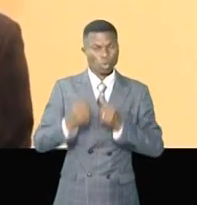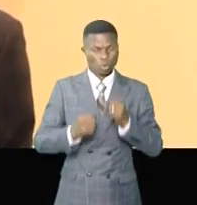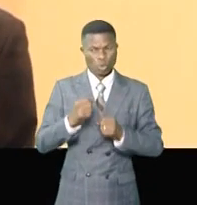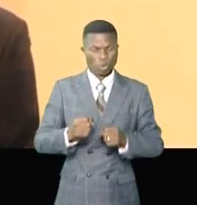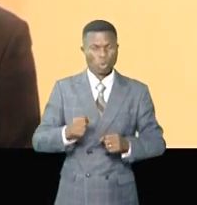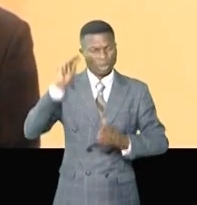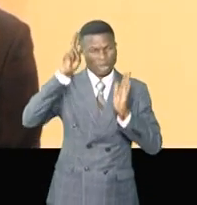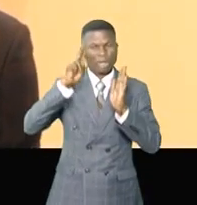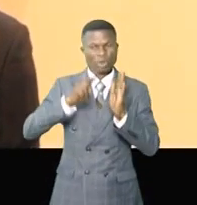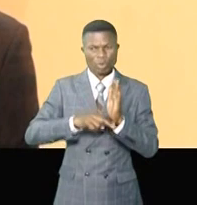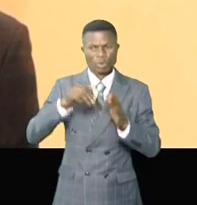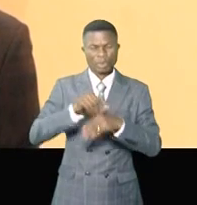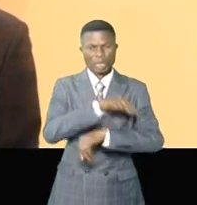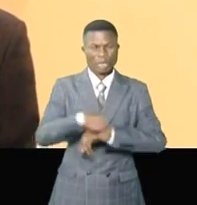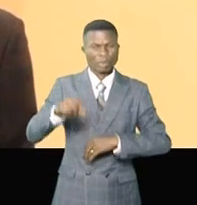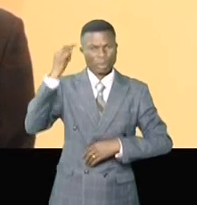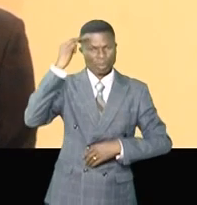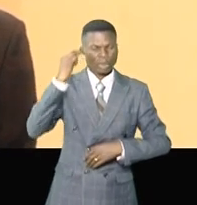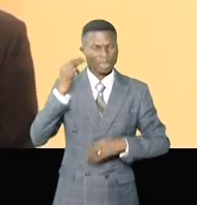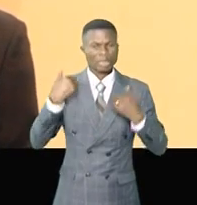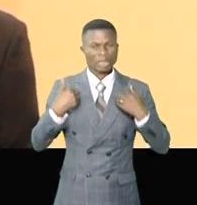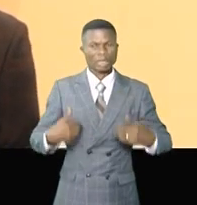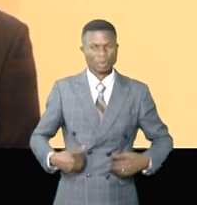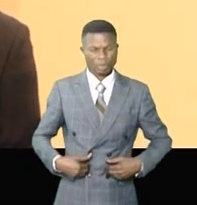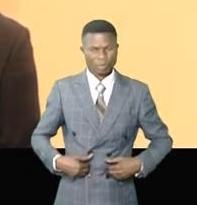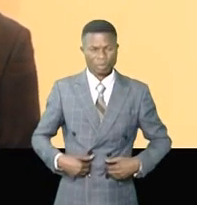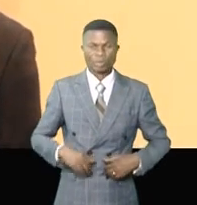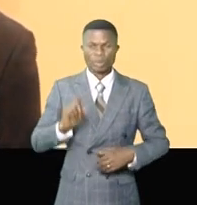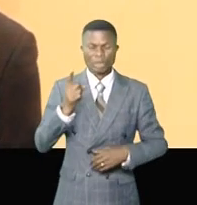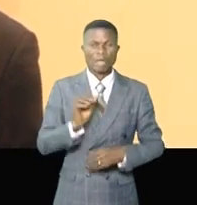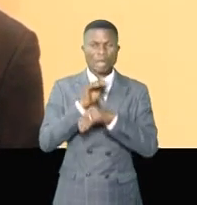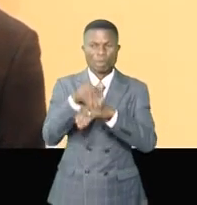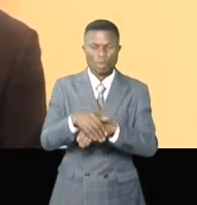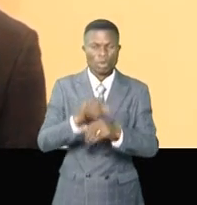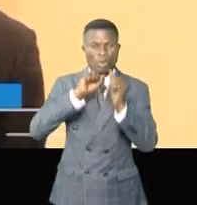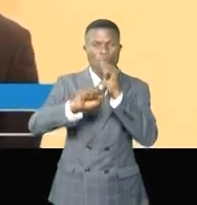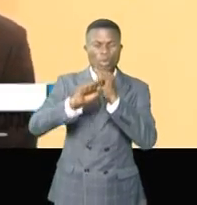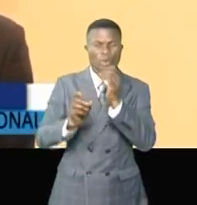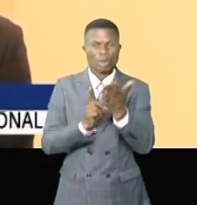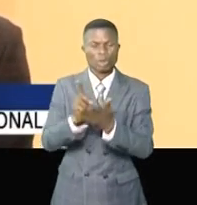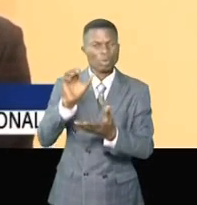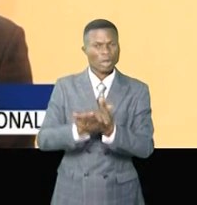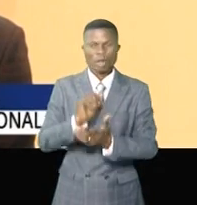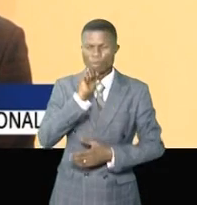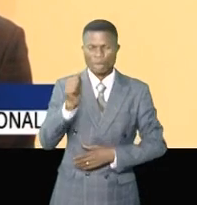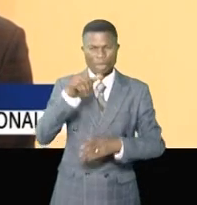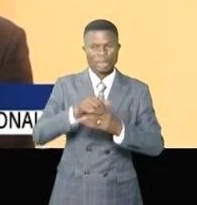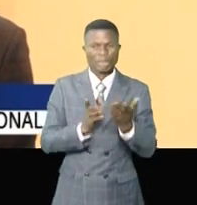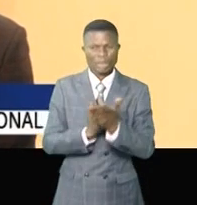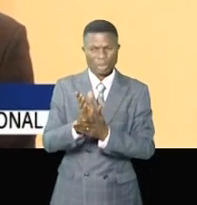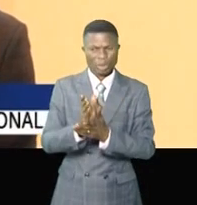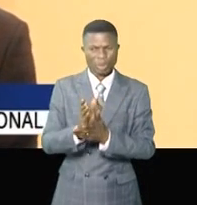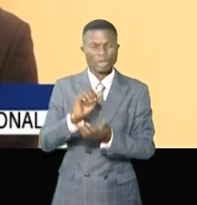du gouvernement à travers le ministère de la Santé, de non seulement contribuer à la promotion des droits de la femme dans les droits de santé sexuelle